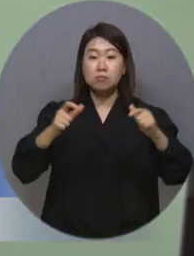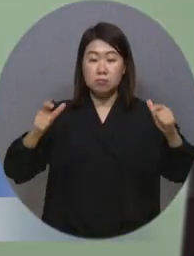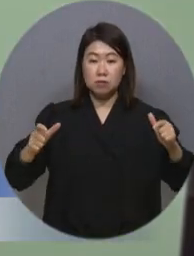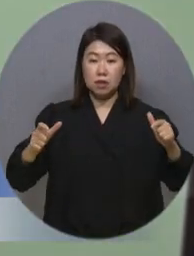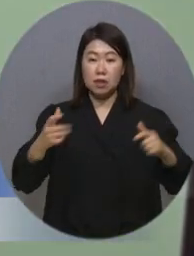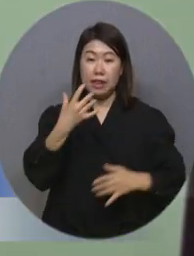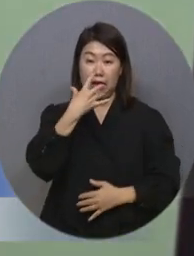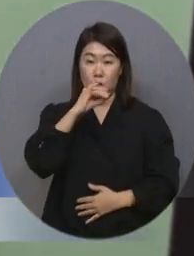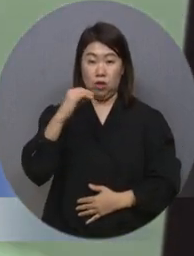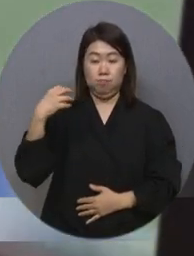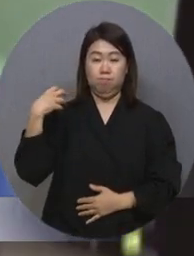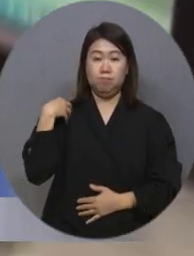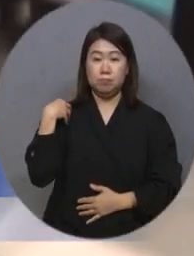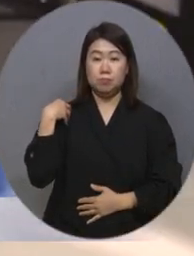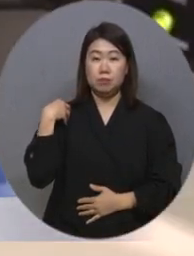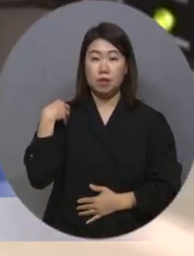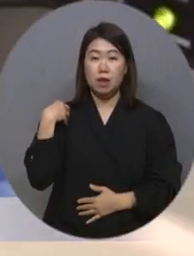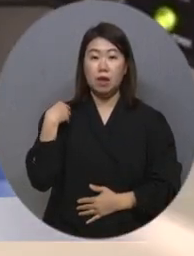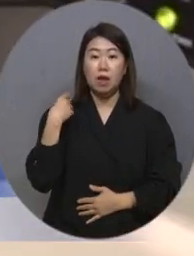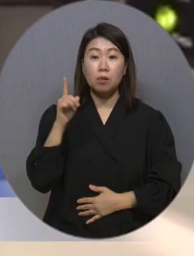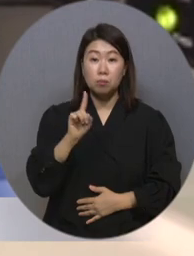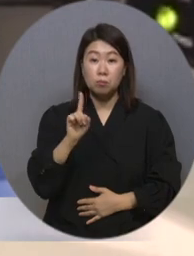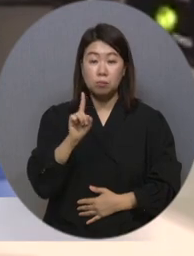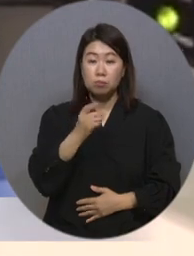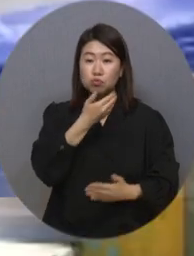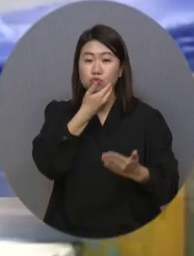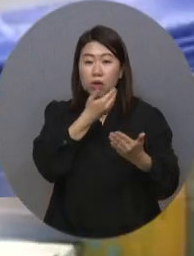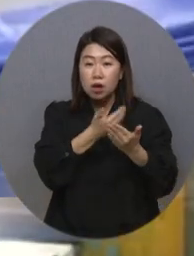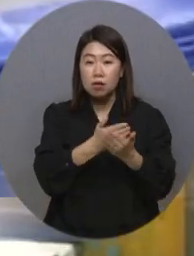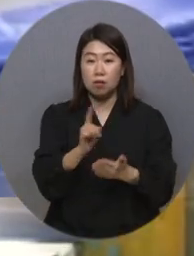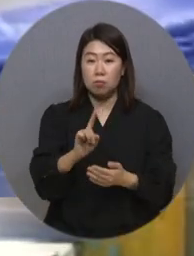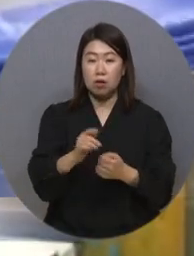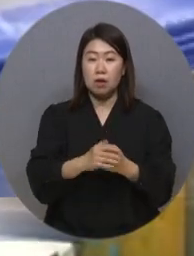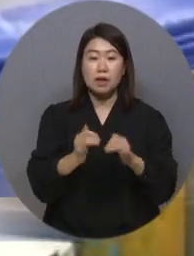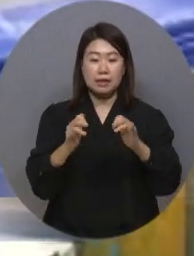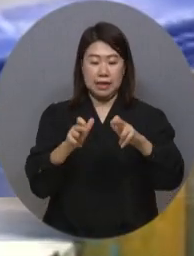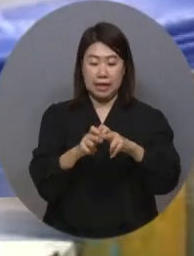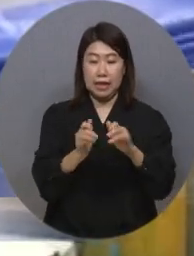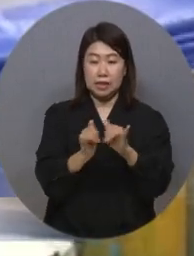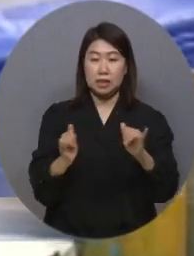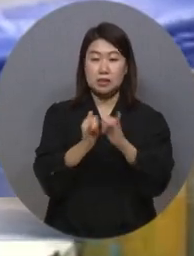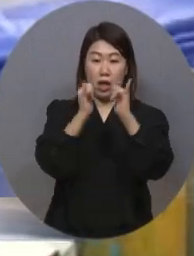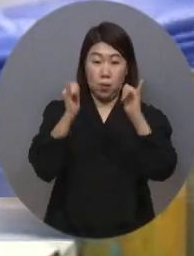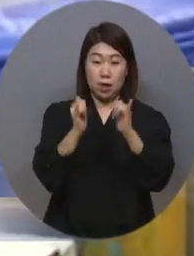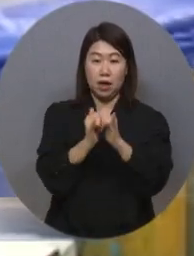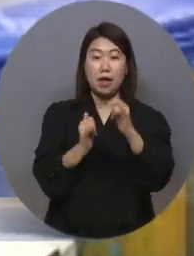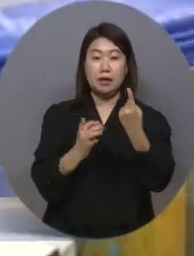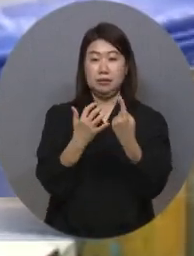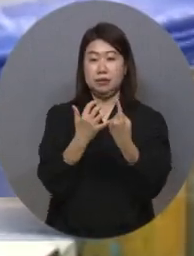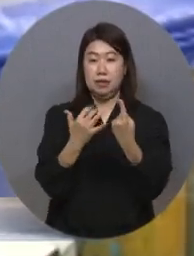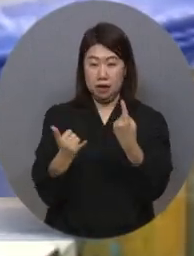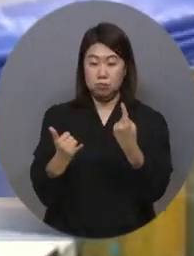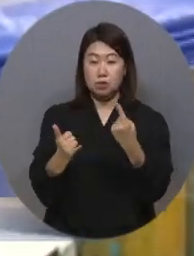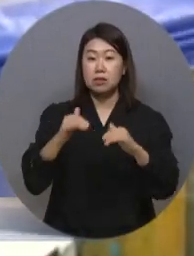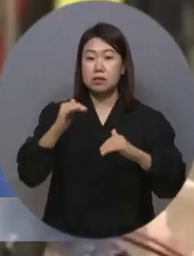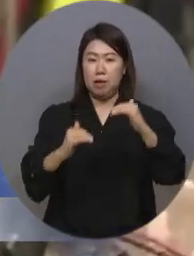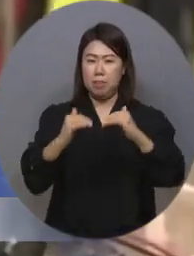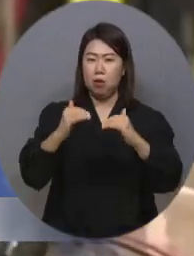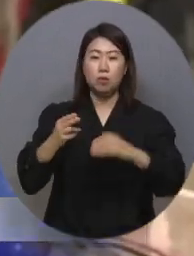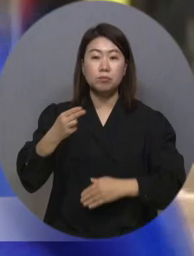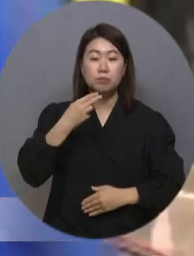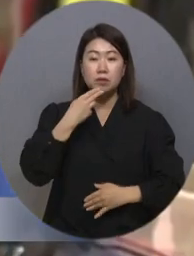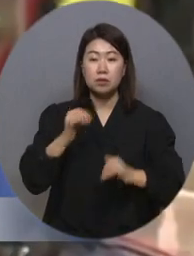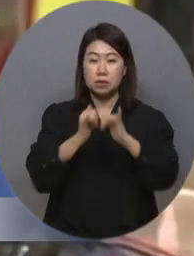역할이자 책임입니다 무엇보다도 정부는 본인들이 사회 구성원의 한 사람으로서 차별받지 않고